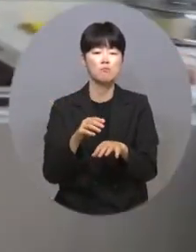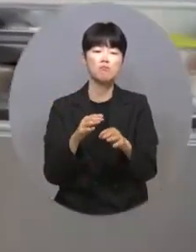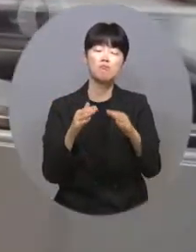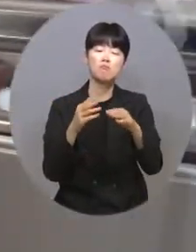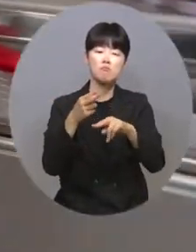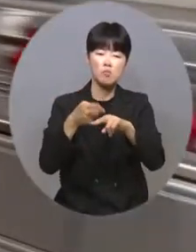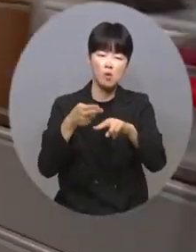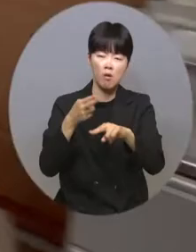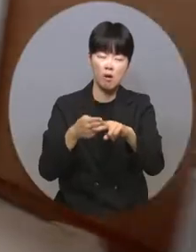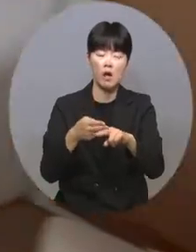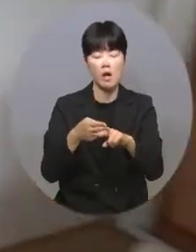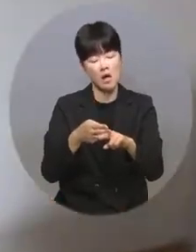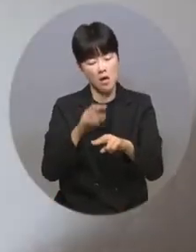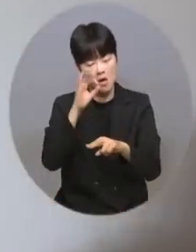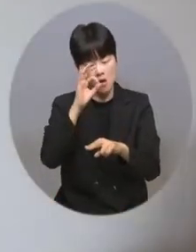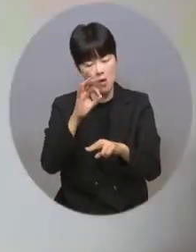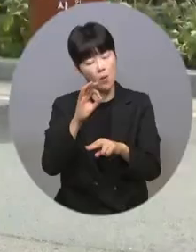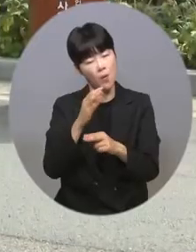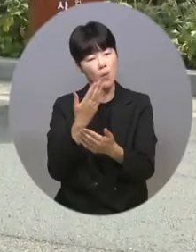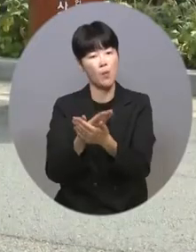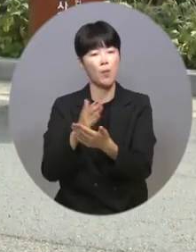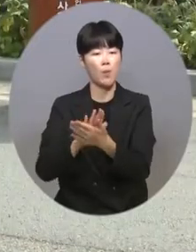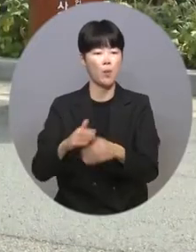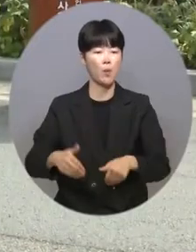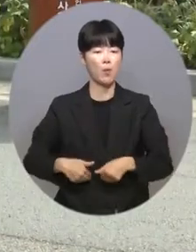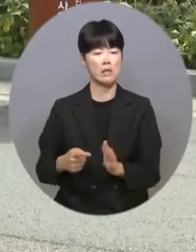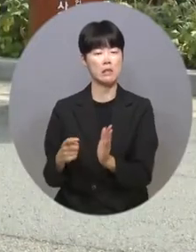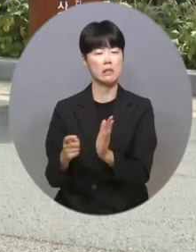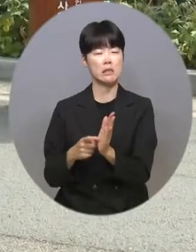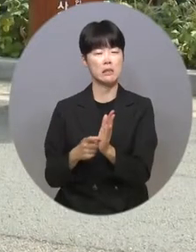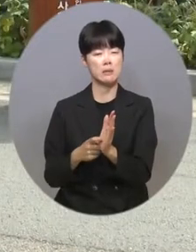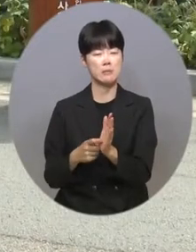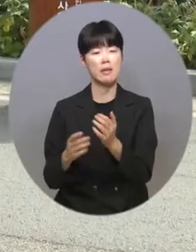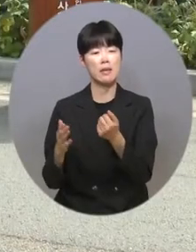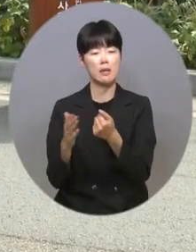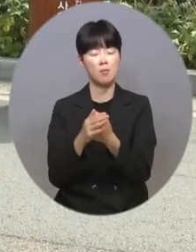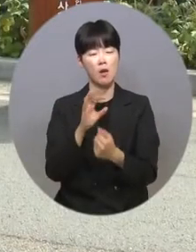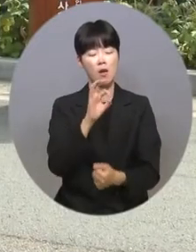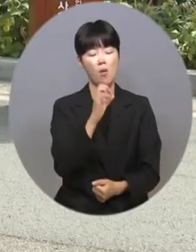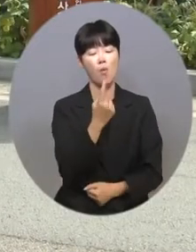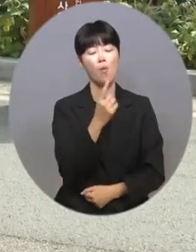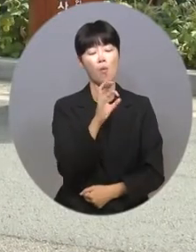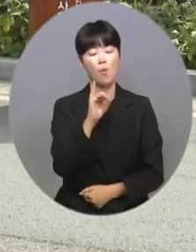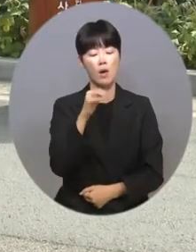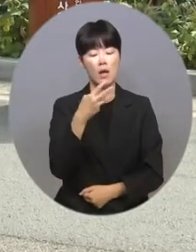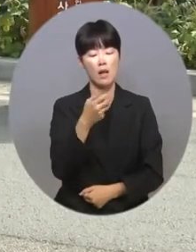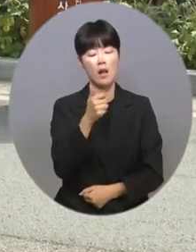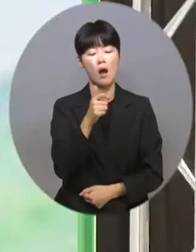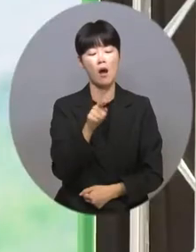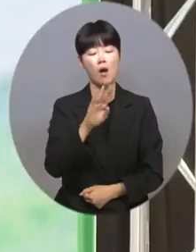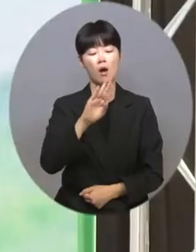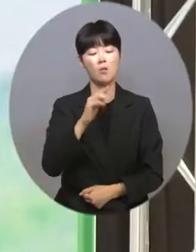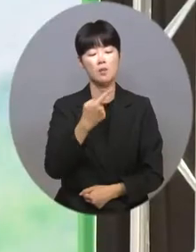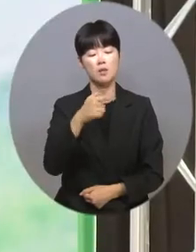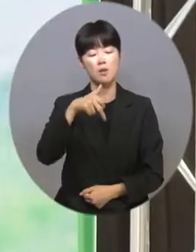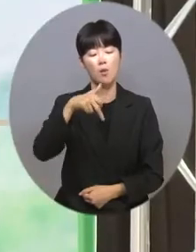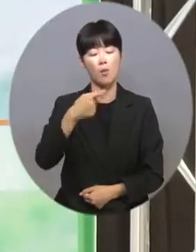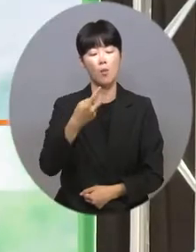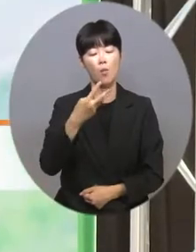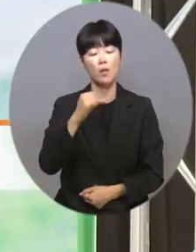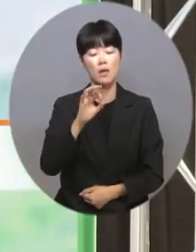개선이 필요했습니다 이들의 어려운 사정을 들은 5일 오브 코리아 여수 주식에 사는